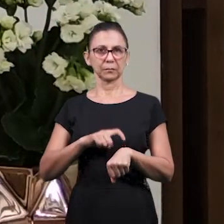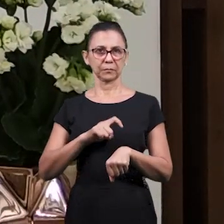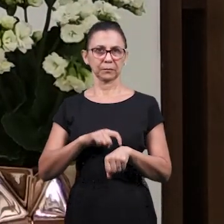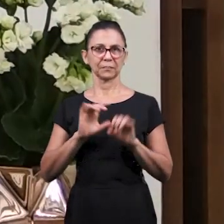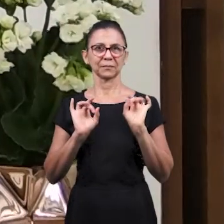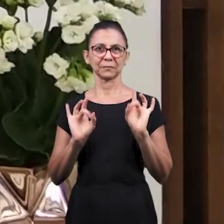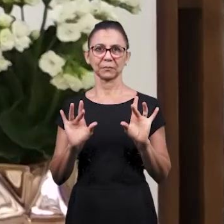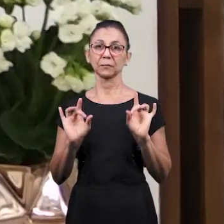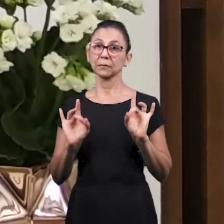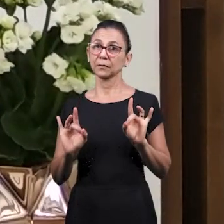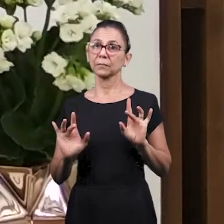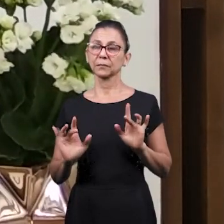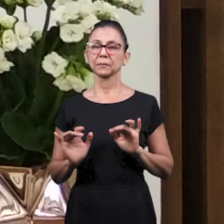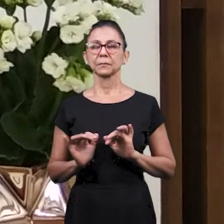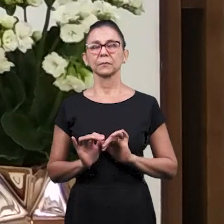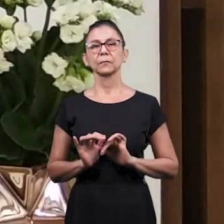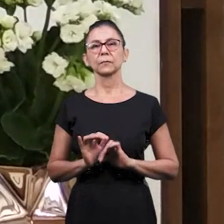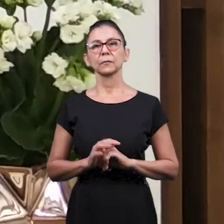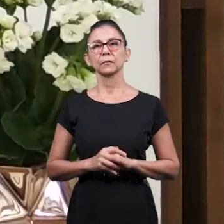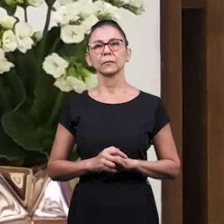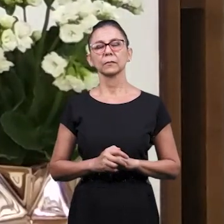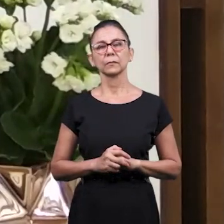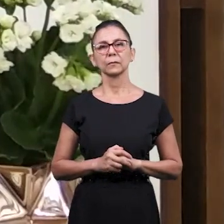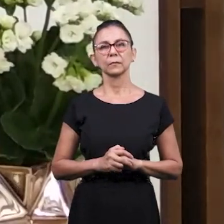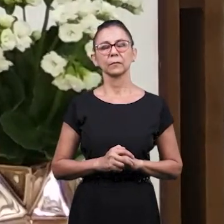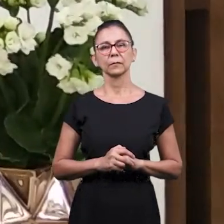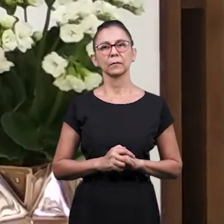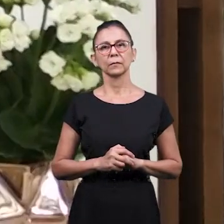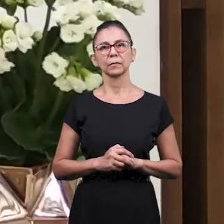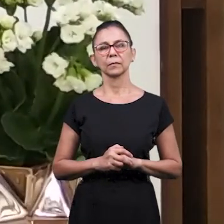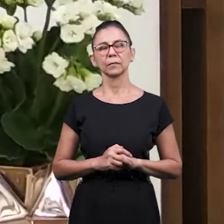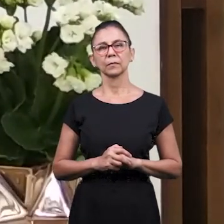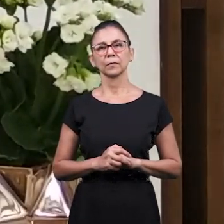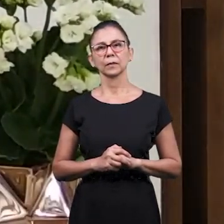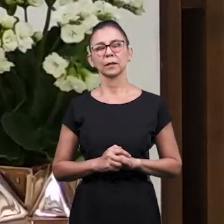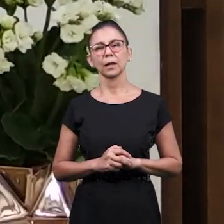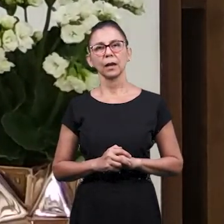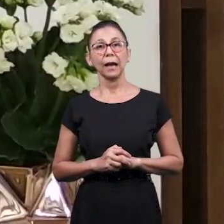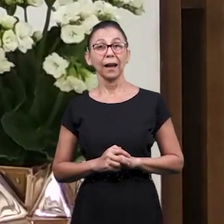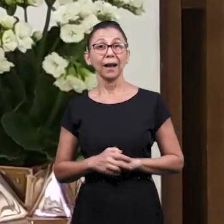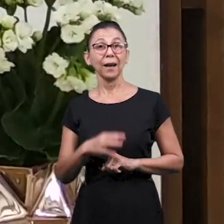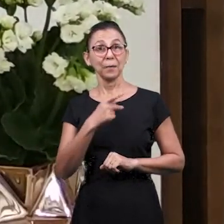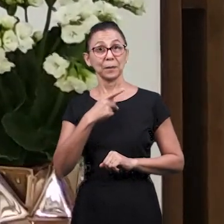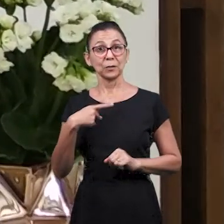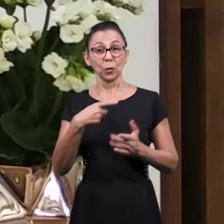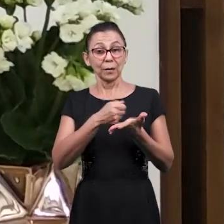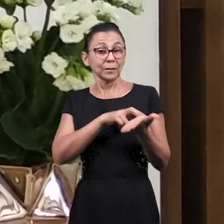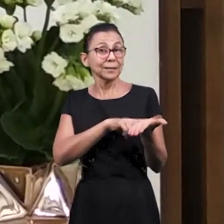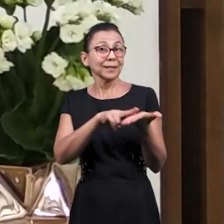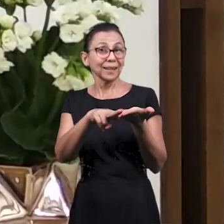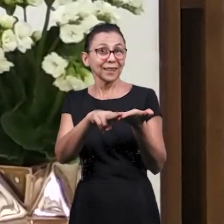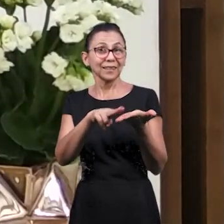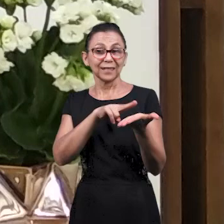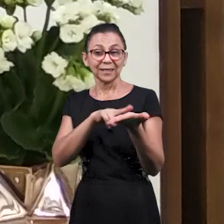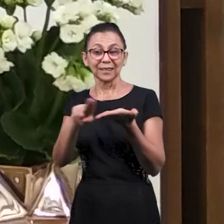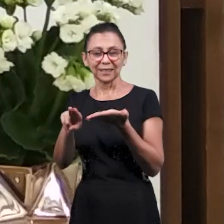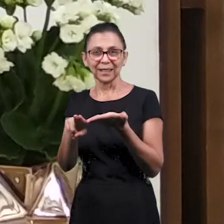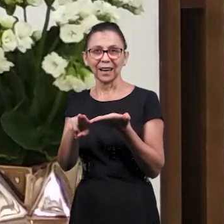Момент, в особенный момент мы услышим пасторское послание,